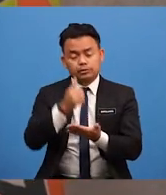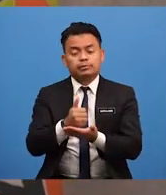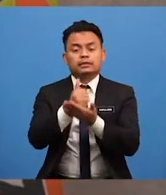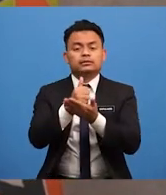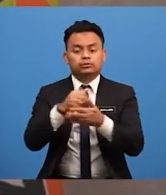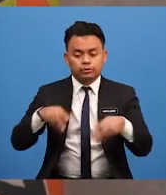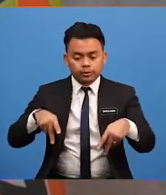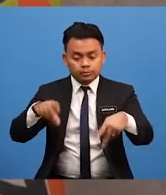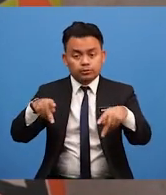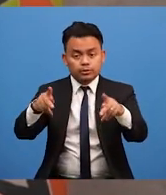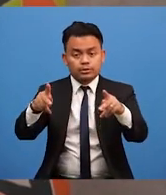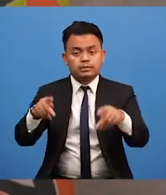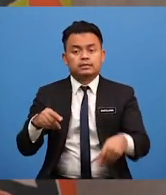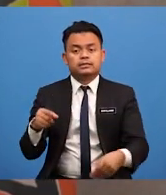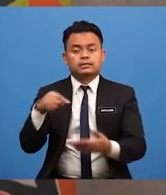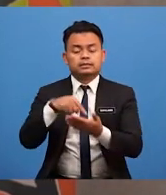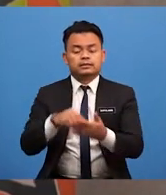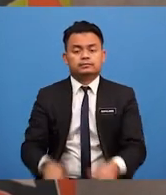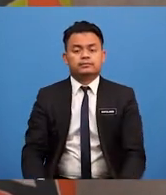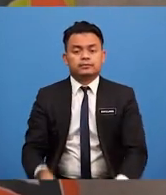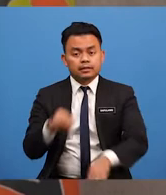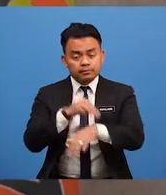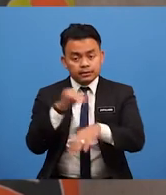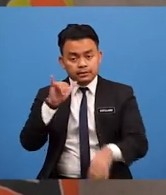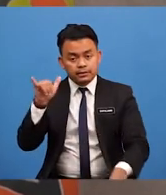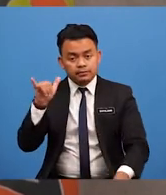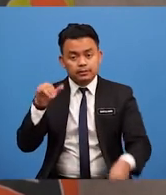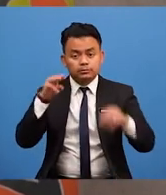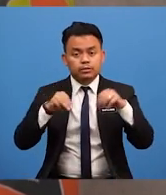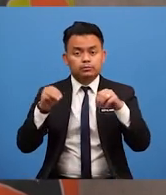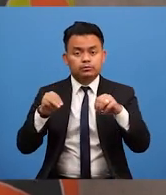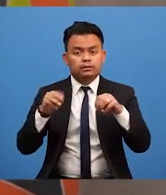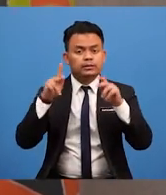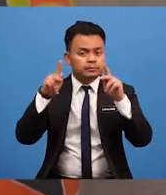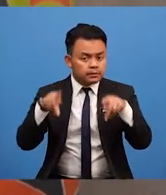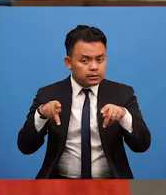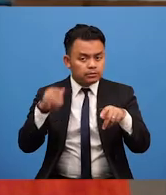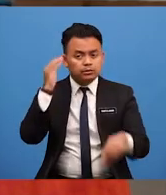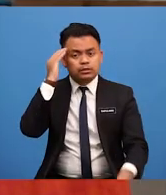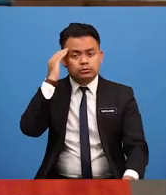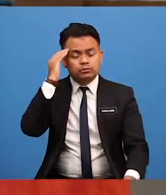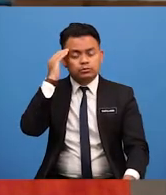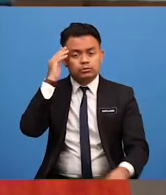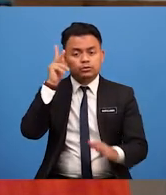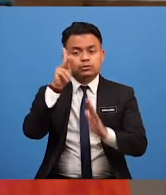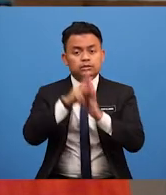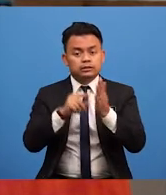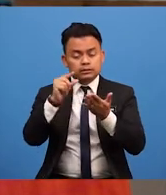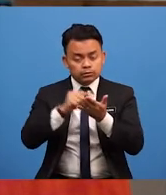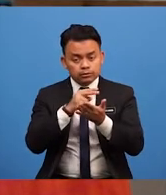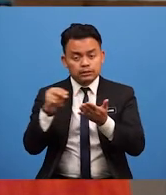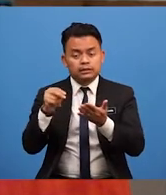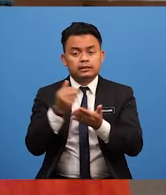sama, murid-murid perlu tahu kegunaan alat dan bahan dalam proses ini